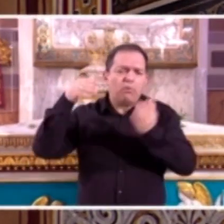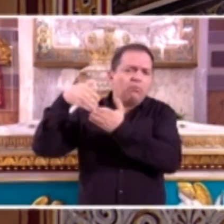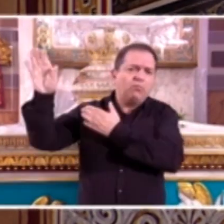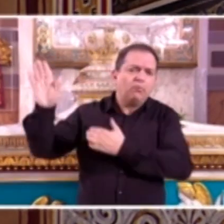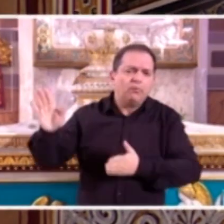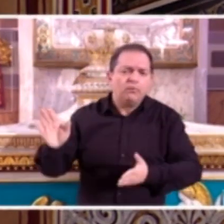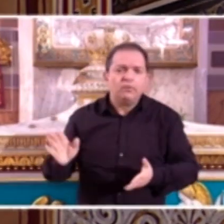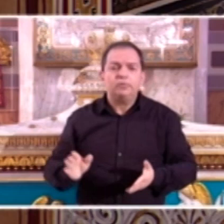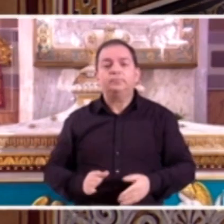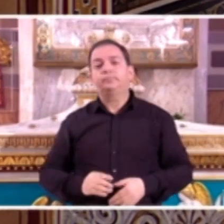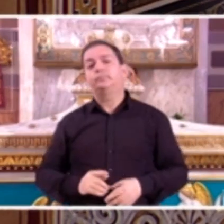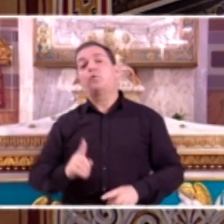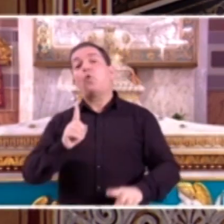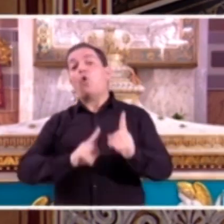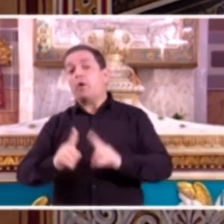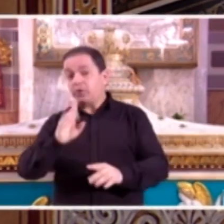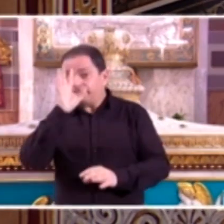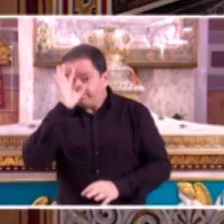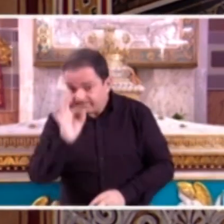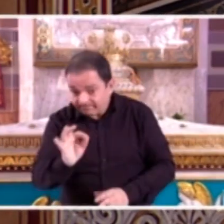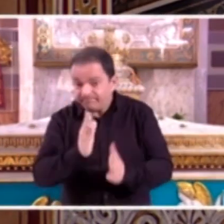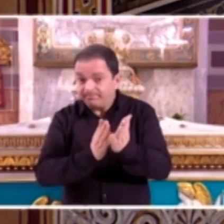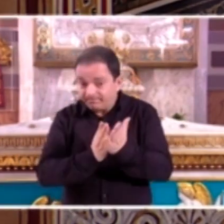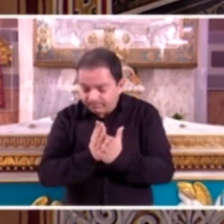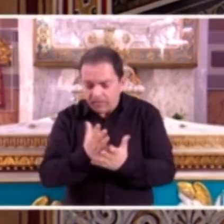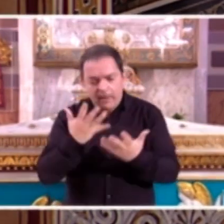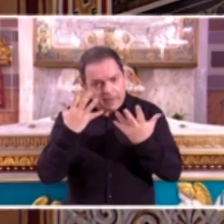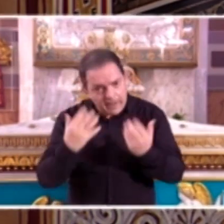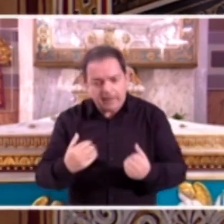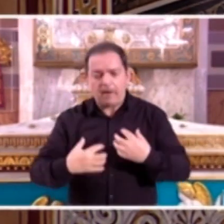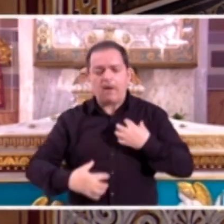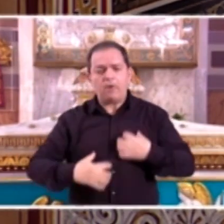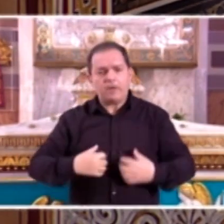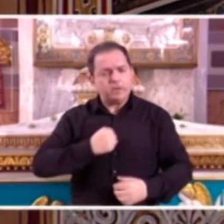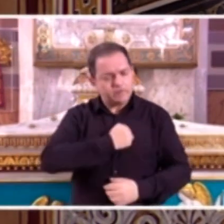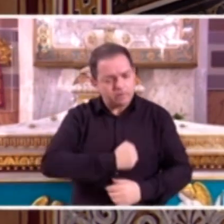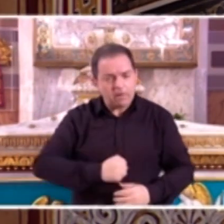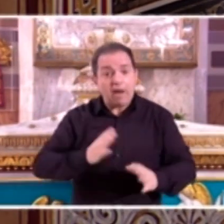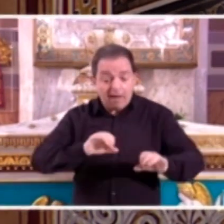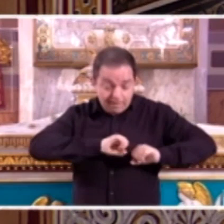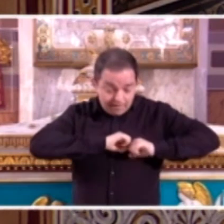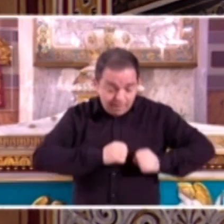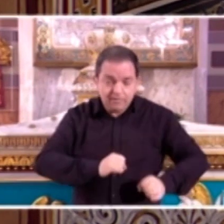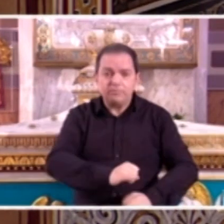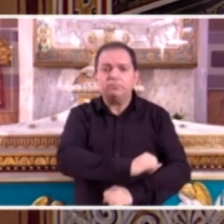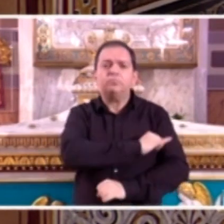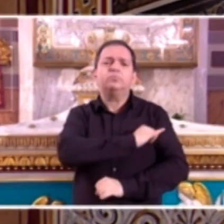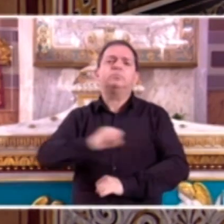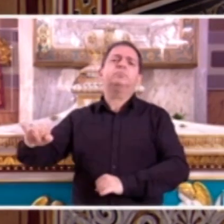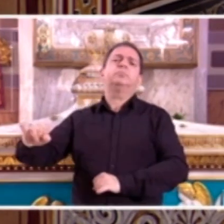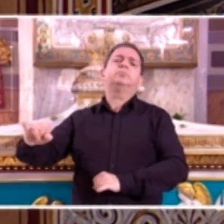Ο άνθρωπος του Θεού αγωνιά, θλίβεται, αλλά δεν απελπίζεται,